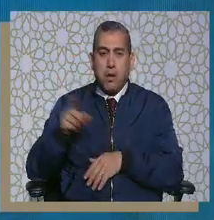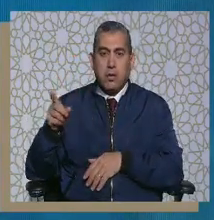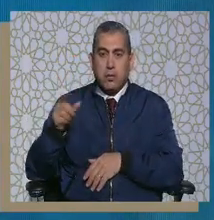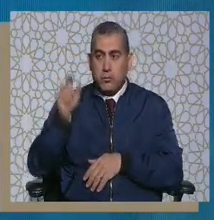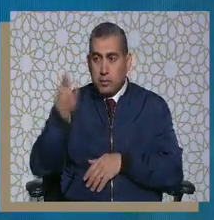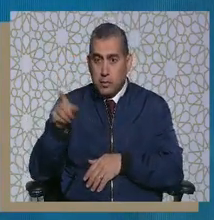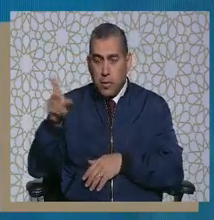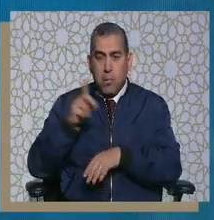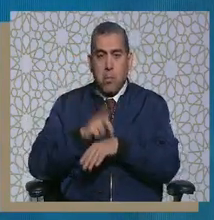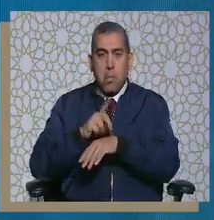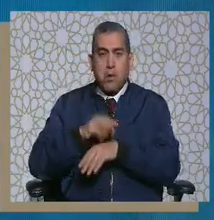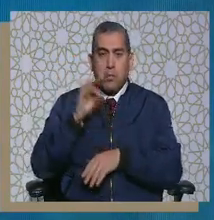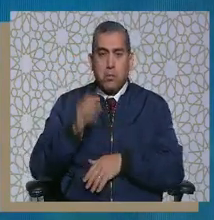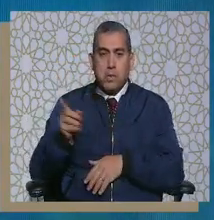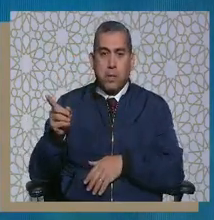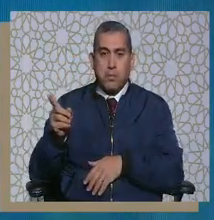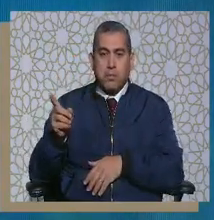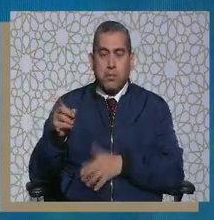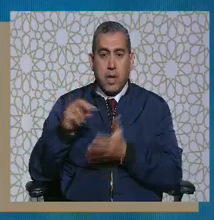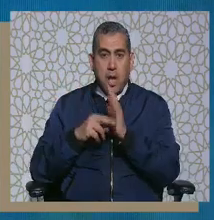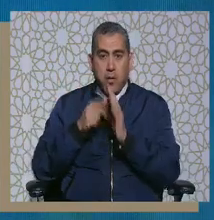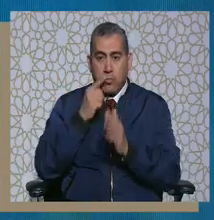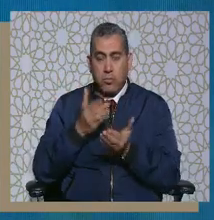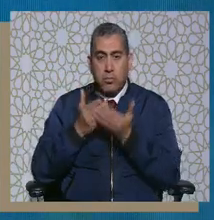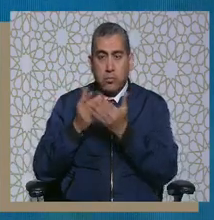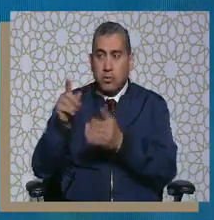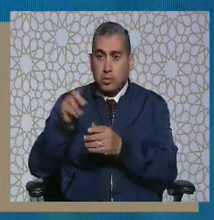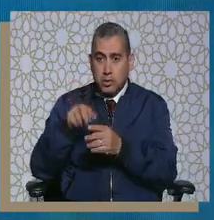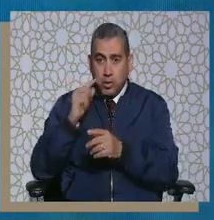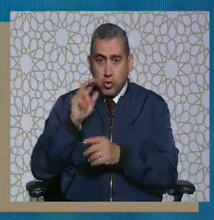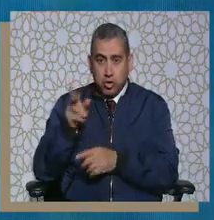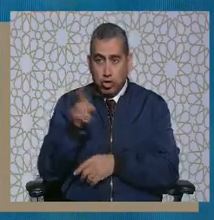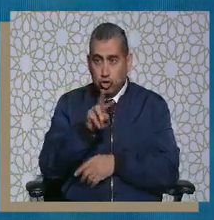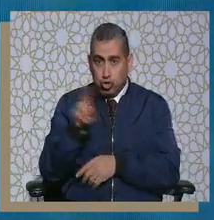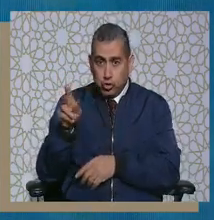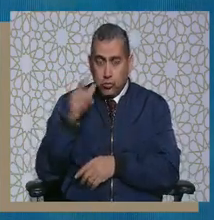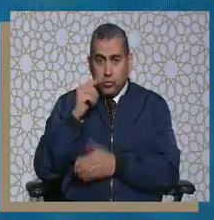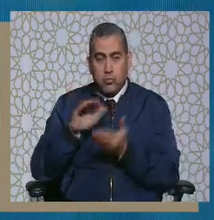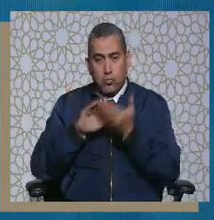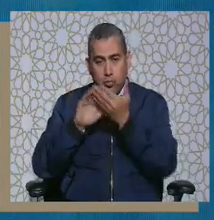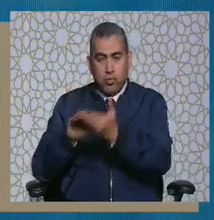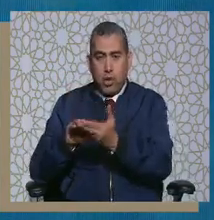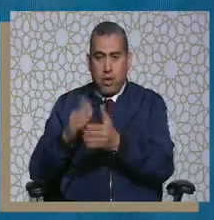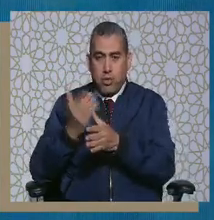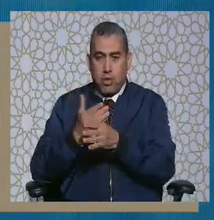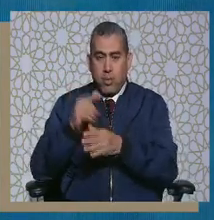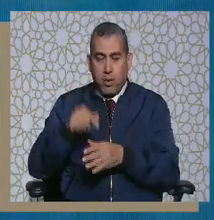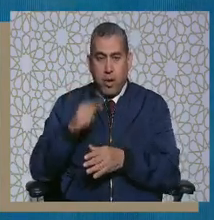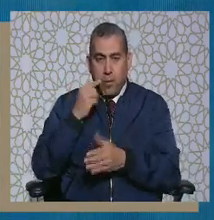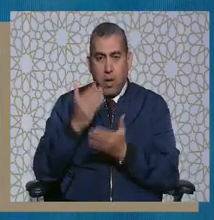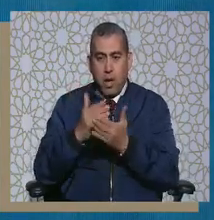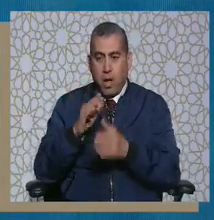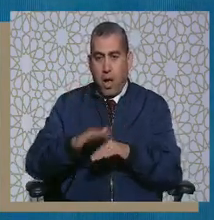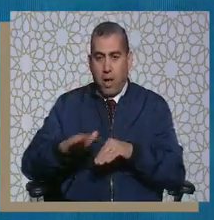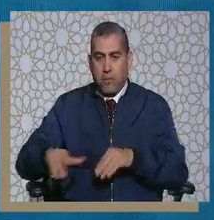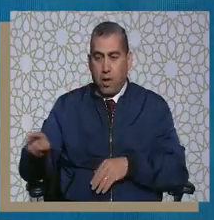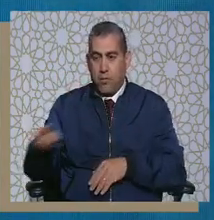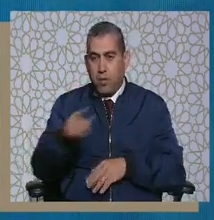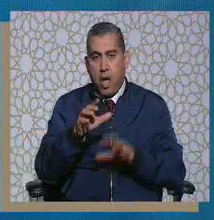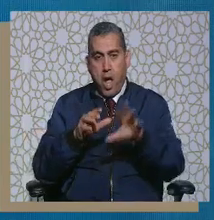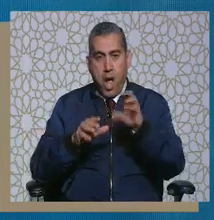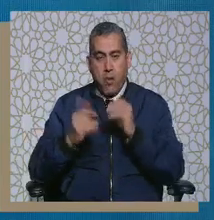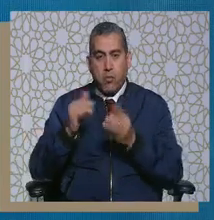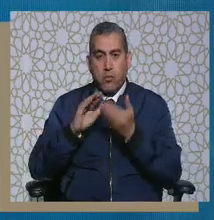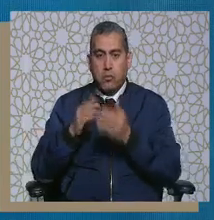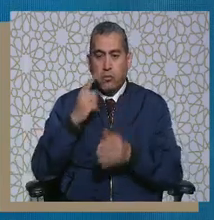مننوع دوله مرضى اما وانه مش من هذا النوع فاستمروا في مسا عدته عشان لاجل الاولاد اللي هم محتاجين